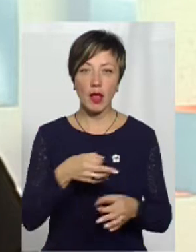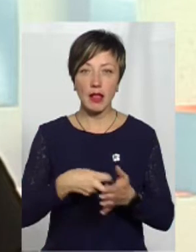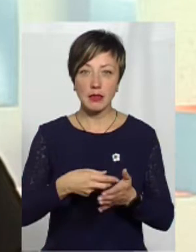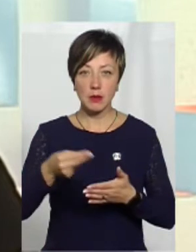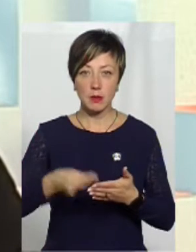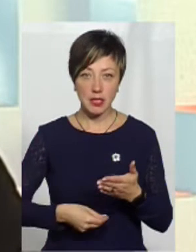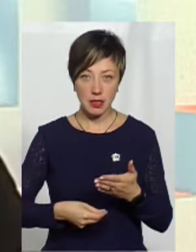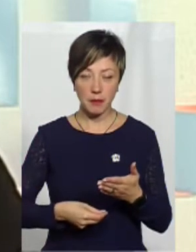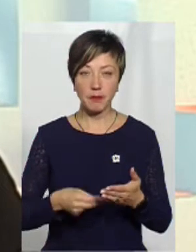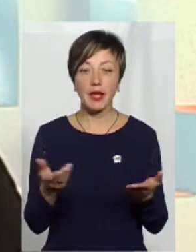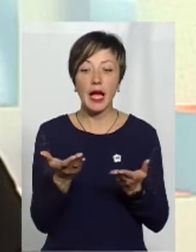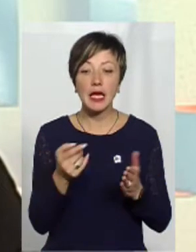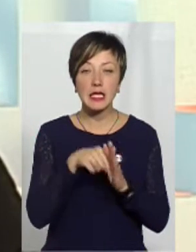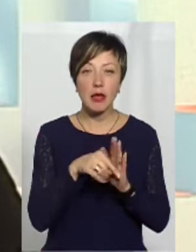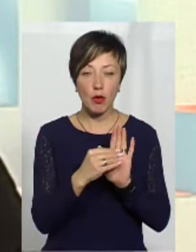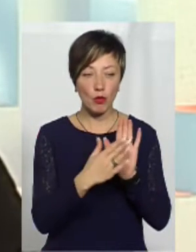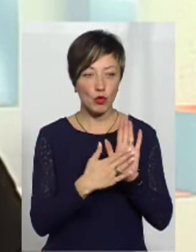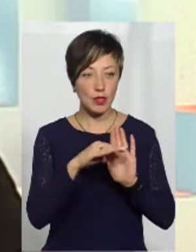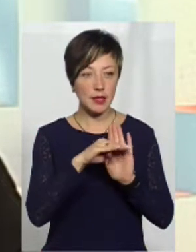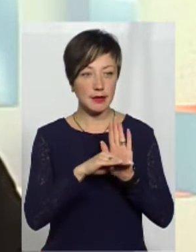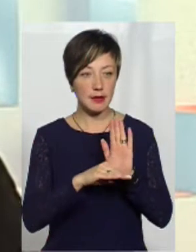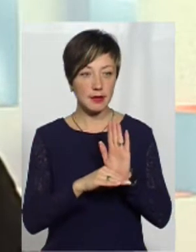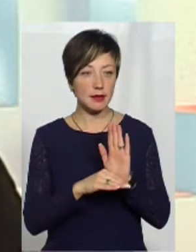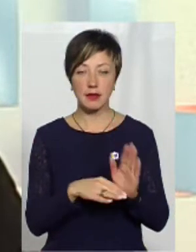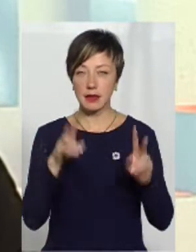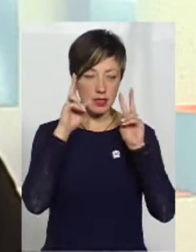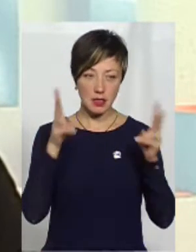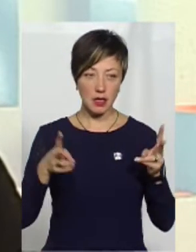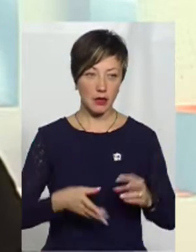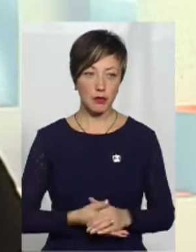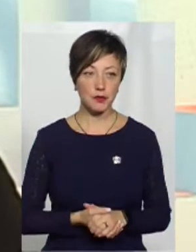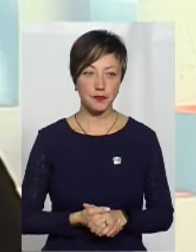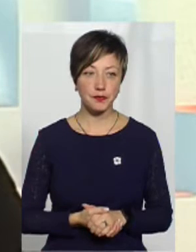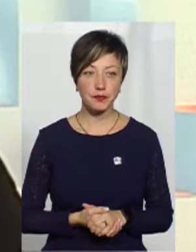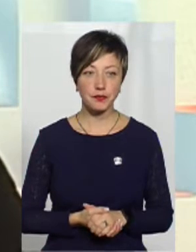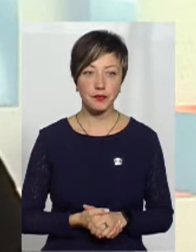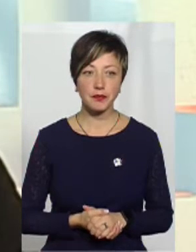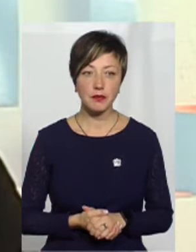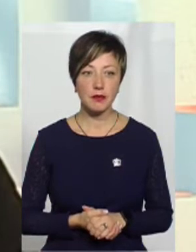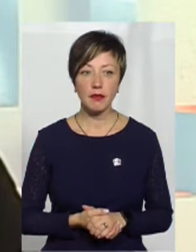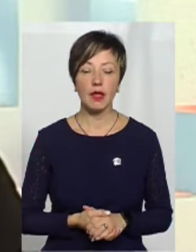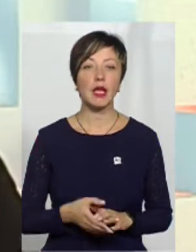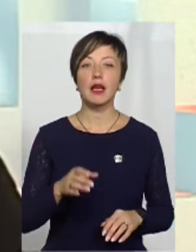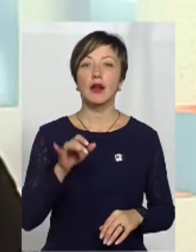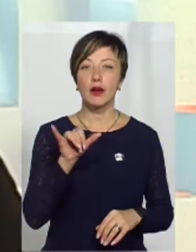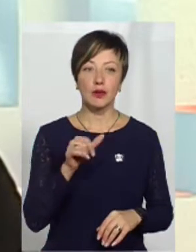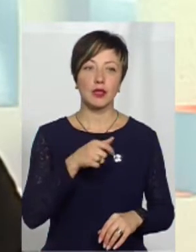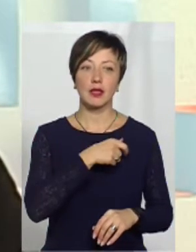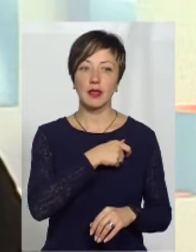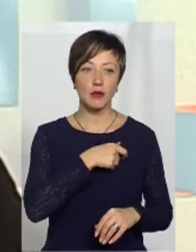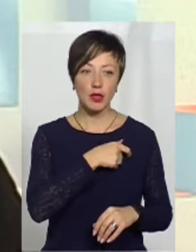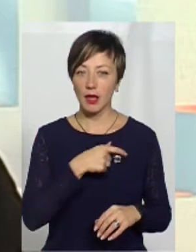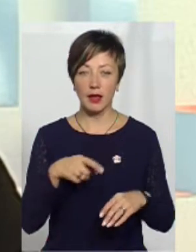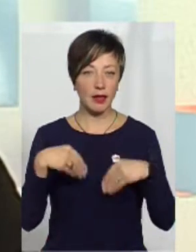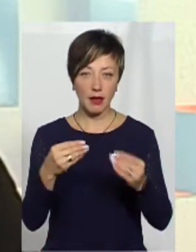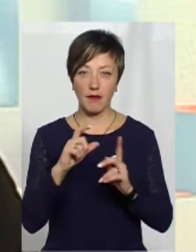був підписаний, а які саме пункти були з затвердженням, знову ж таки, не знаємо. Тому і депутат, знову ж таки, він не